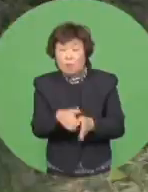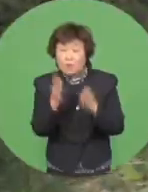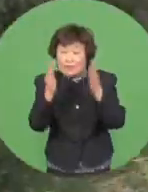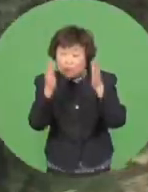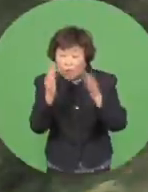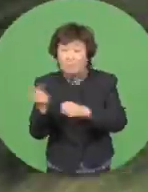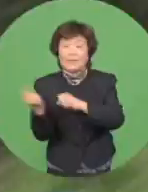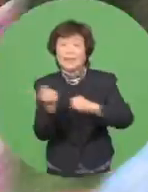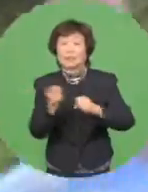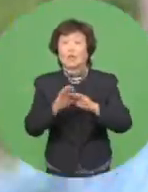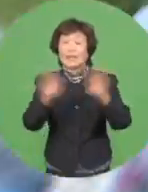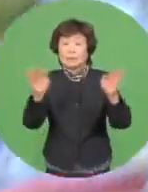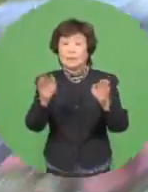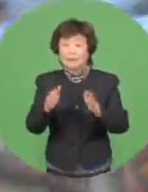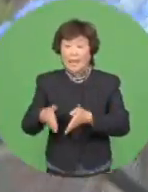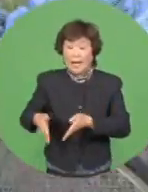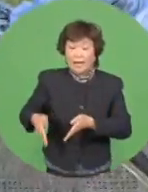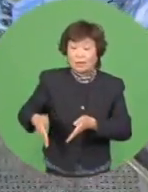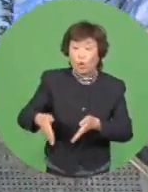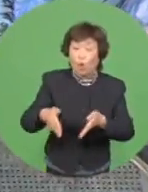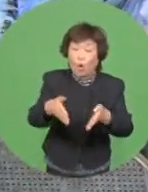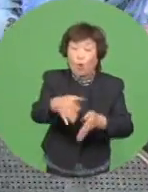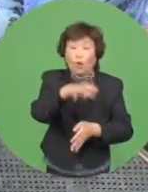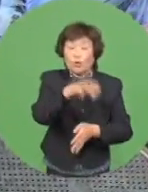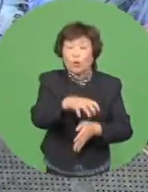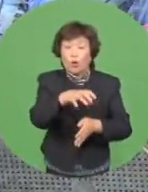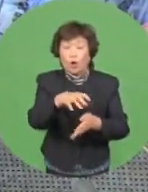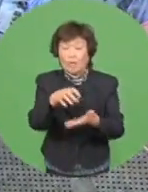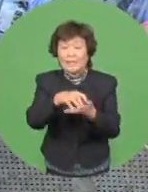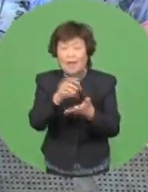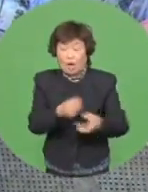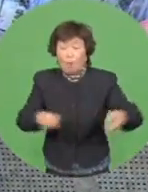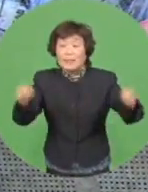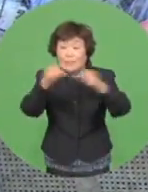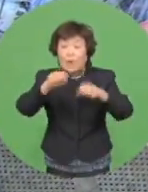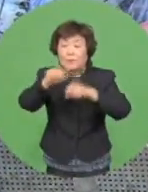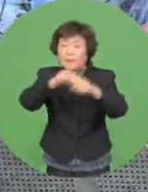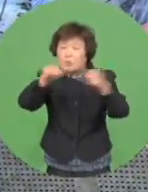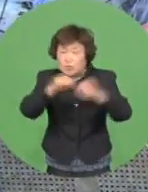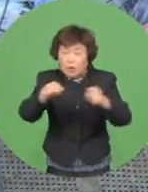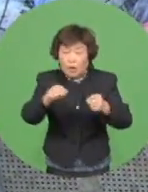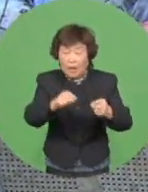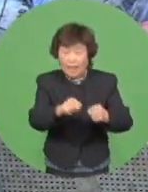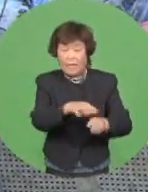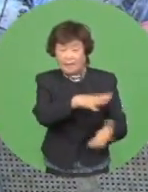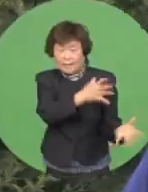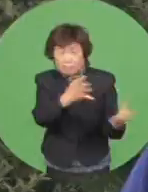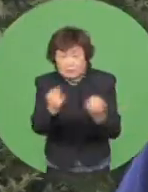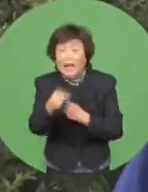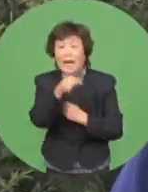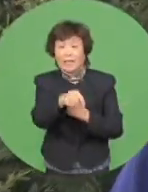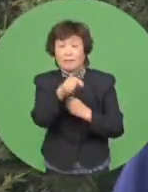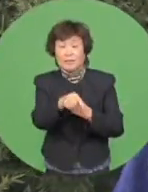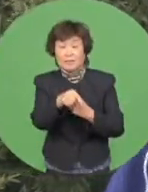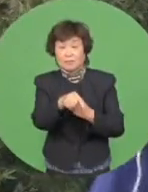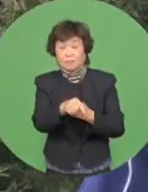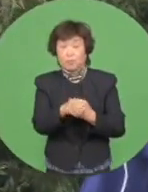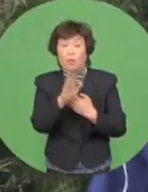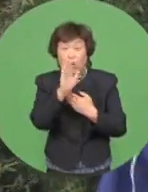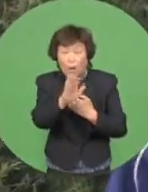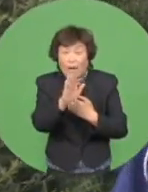。道路際にゴミ袋の山が築かれます。 こんなにゴミが出てるとは思わなくて、これからみ